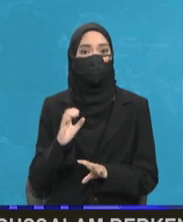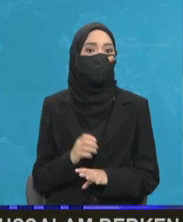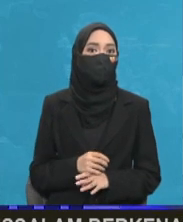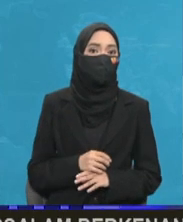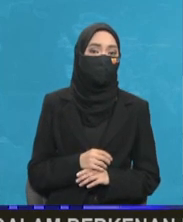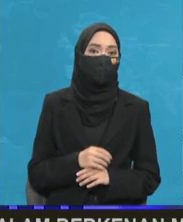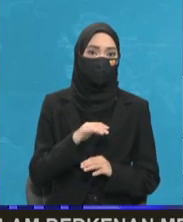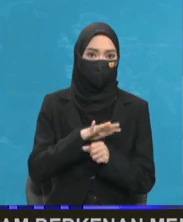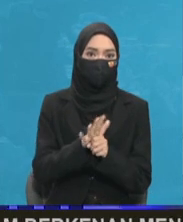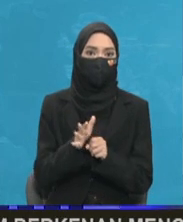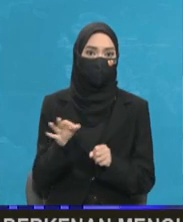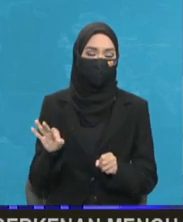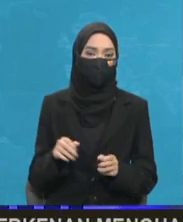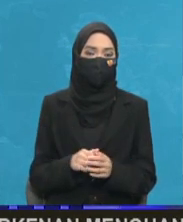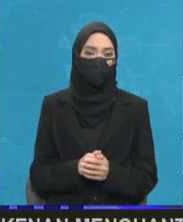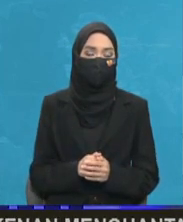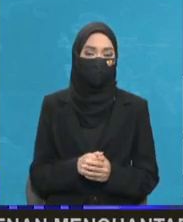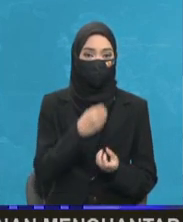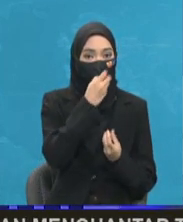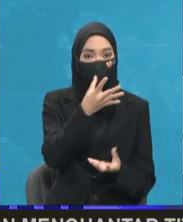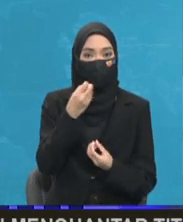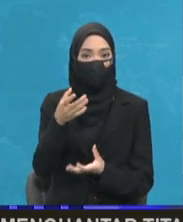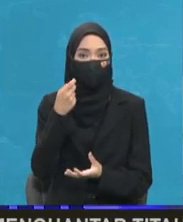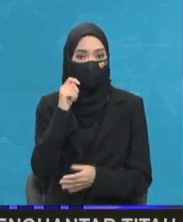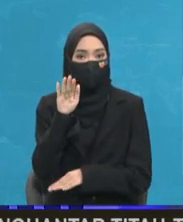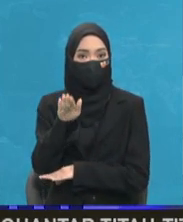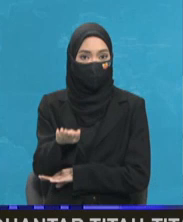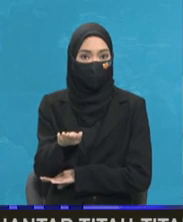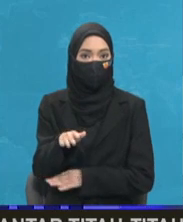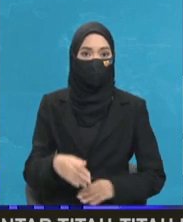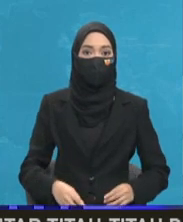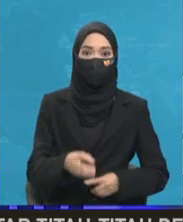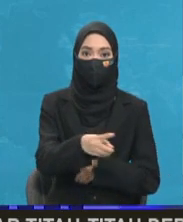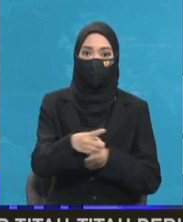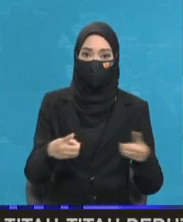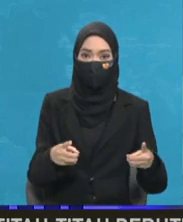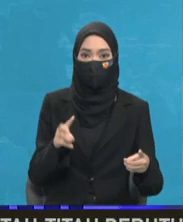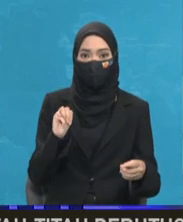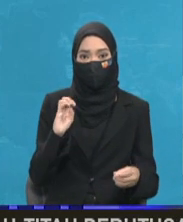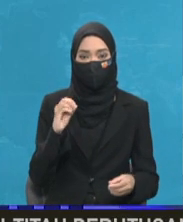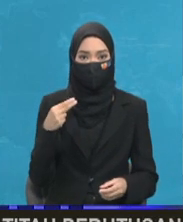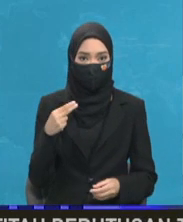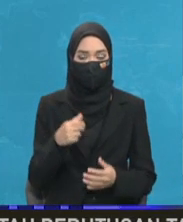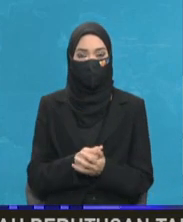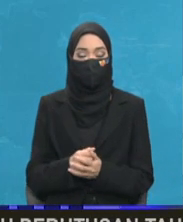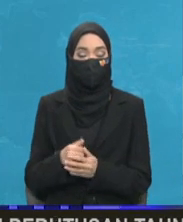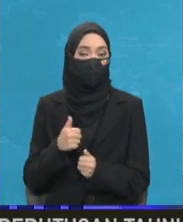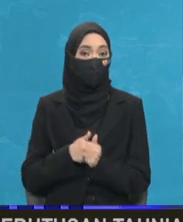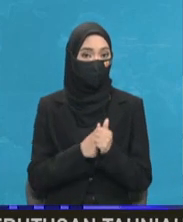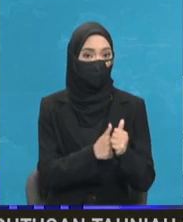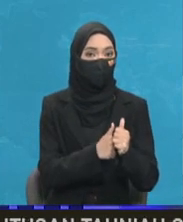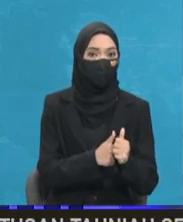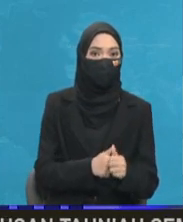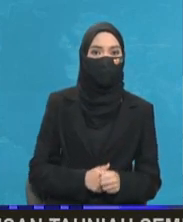joong-ki tankovic nineteen sudah media yang berlangsung petang tadi dewan al-afiah Kementerian Kesehatan juga disertai oleh yang